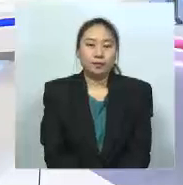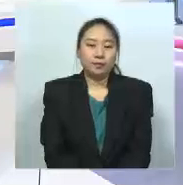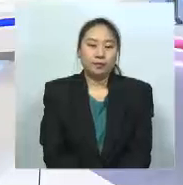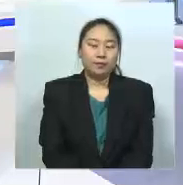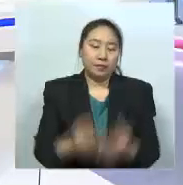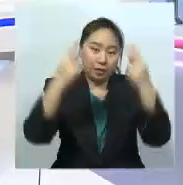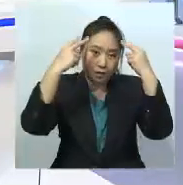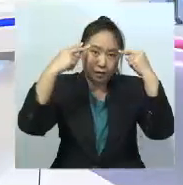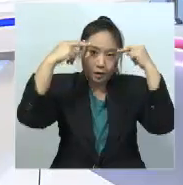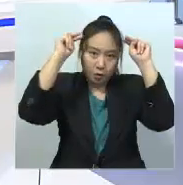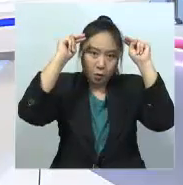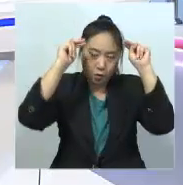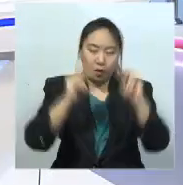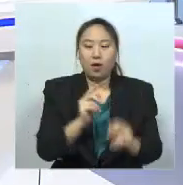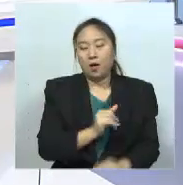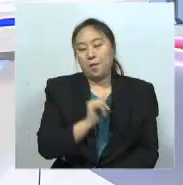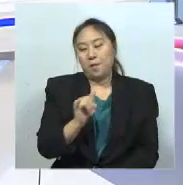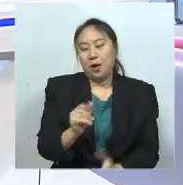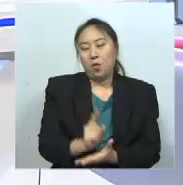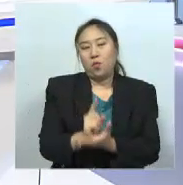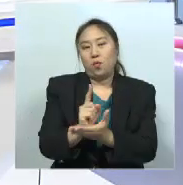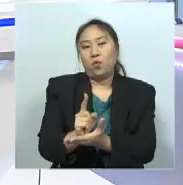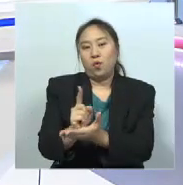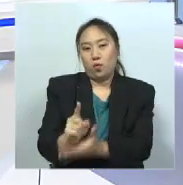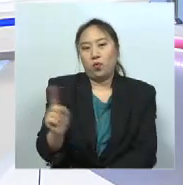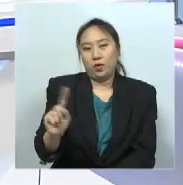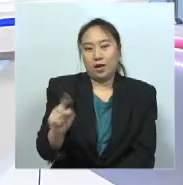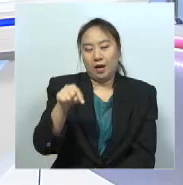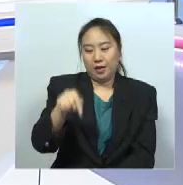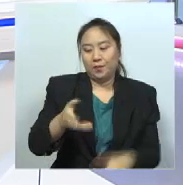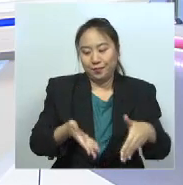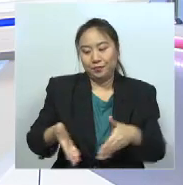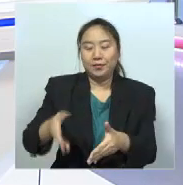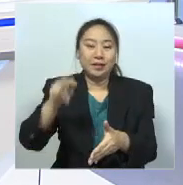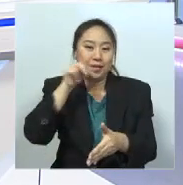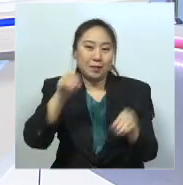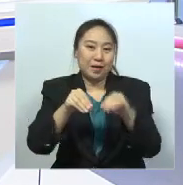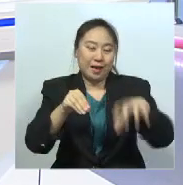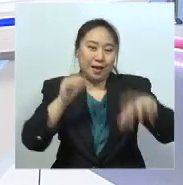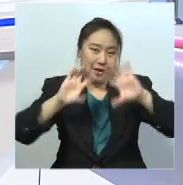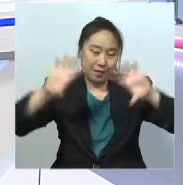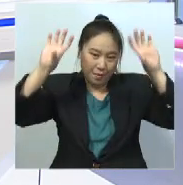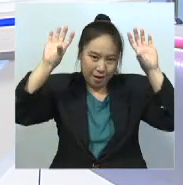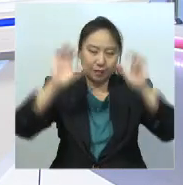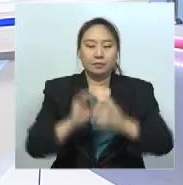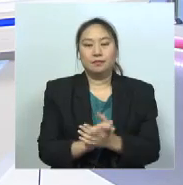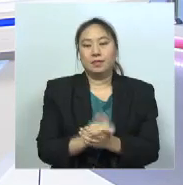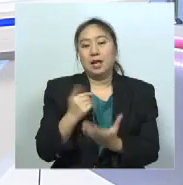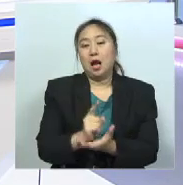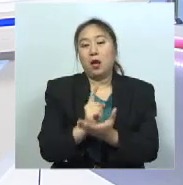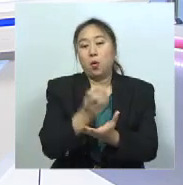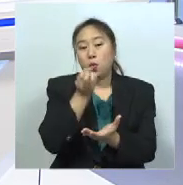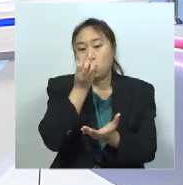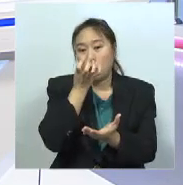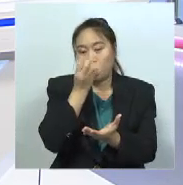ขณะที่ท่านนายกรัฐมนตรีก็ไปลอยกระทงวิถีไทยเหมือนกันนะคะไปลอยที่บริเวณคลองผดุงกรุงเกษมข้างทำเนียบรัฐบาลใช้กระทง